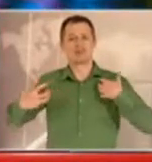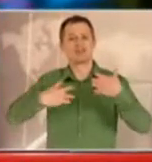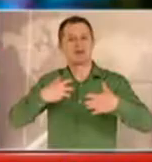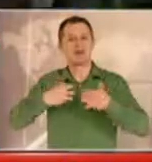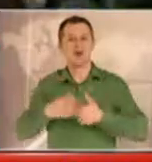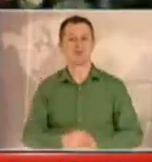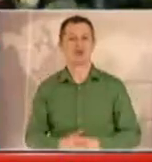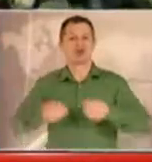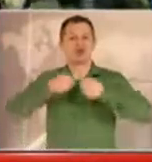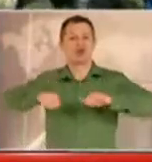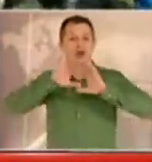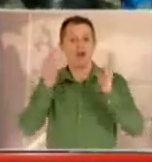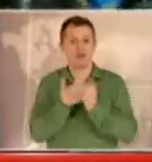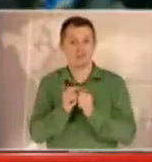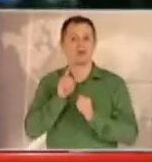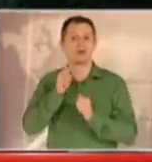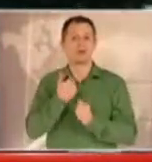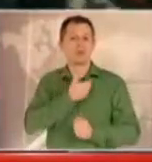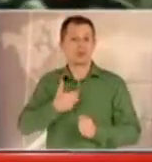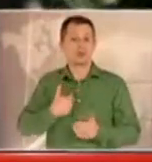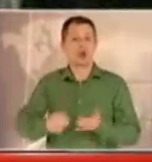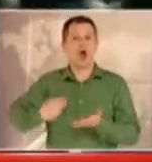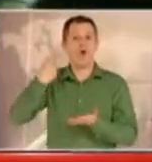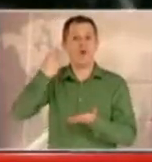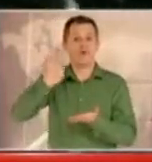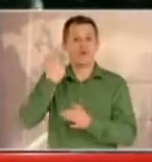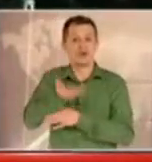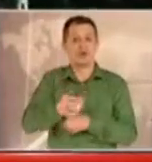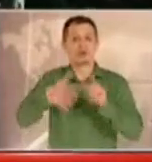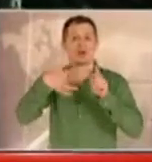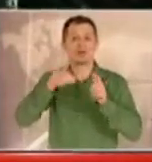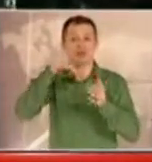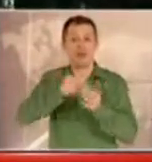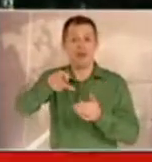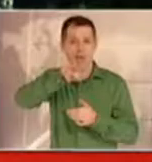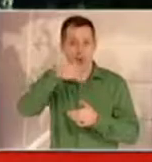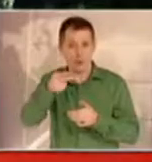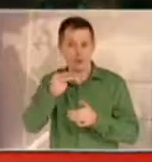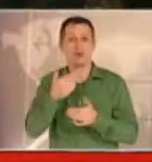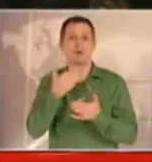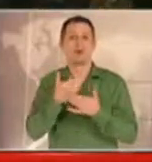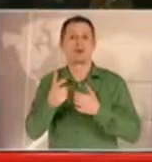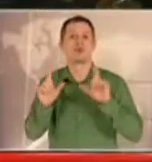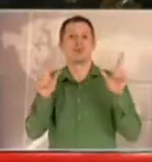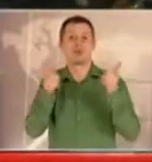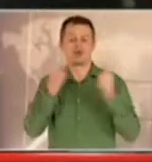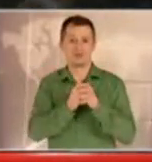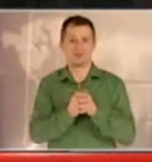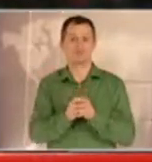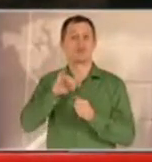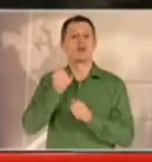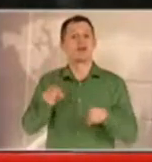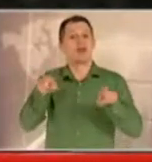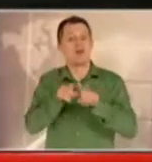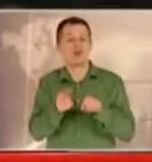spectacol. În total, municipalitatea a alocat aproximativ 700.000 de euro pentru noaptea dintre ani. În aer liber au petrecut noaptea dintre ani